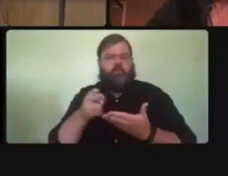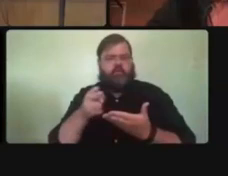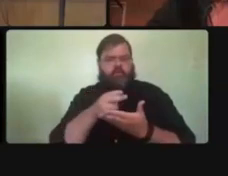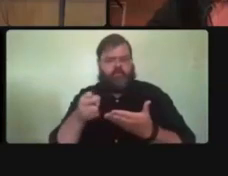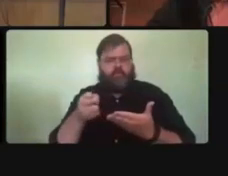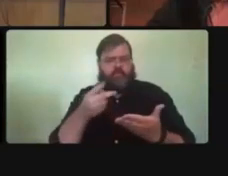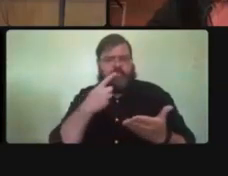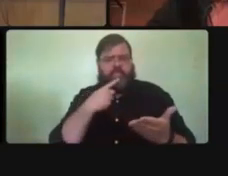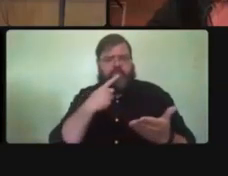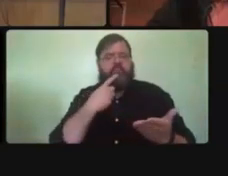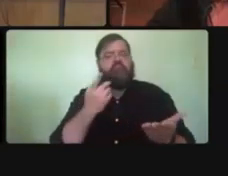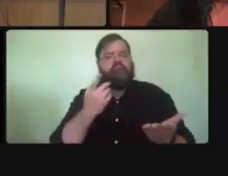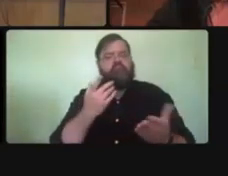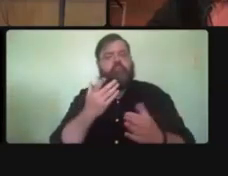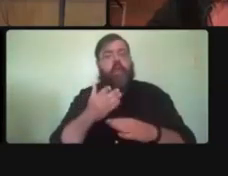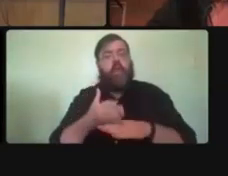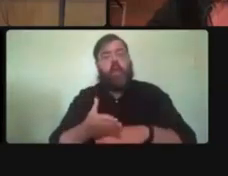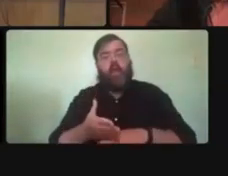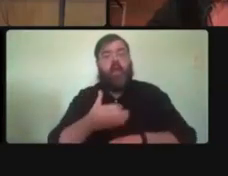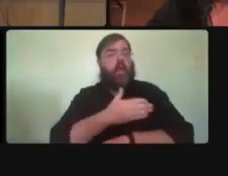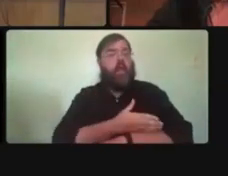Ningependa